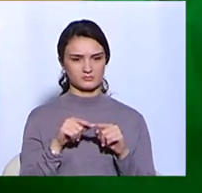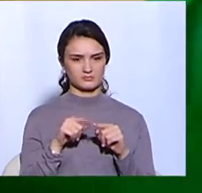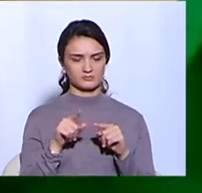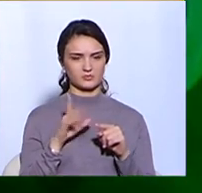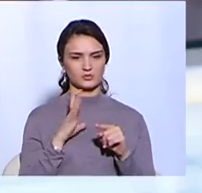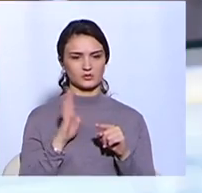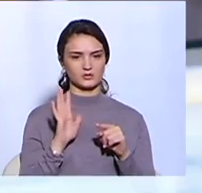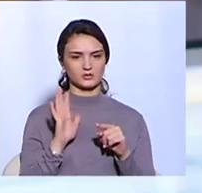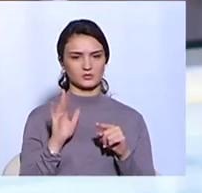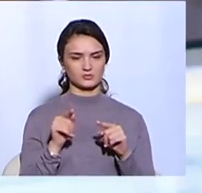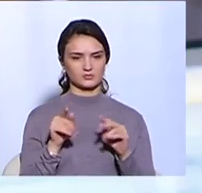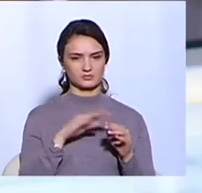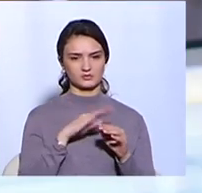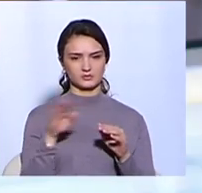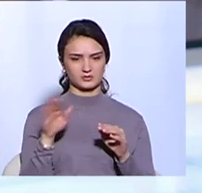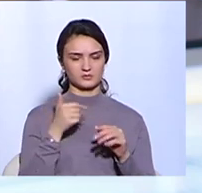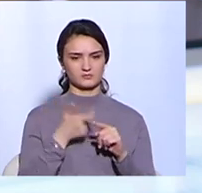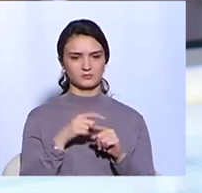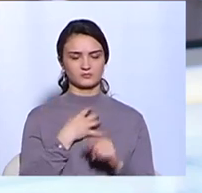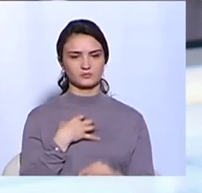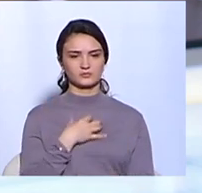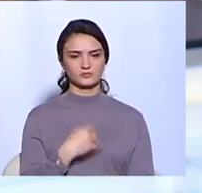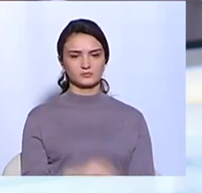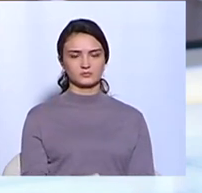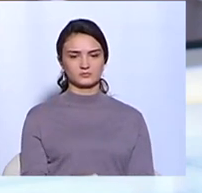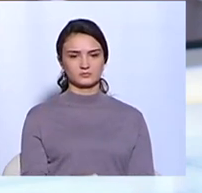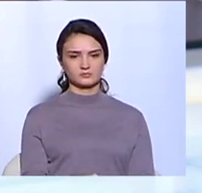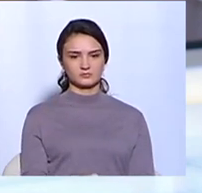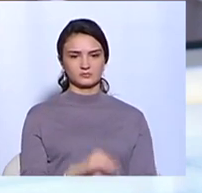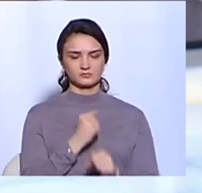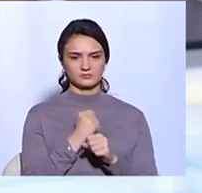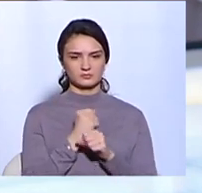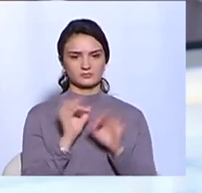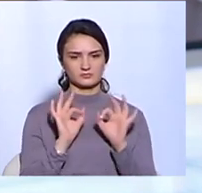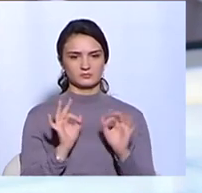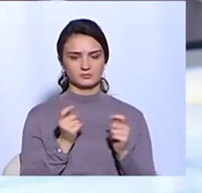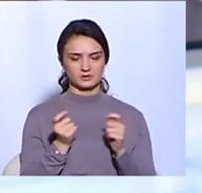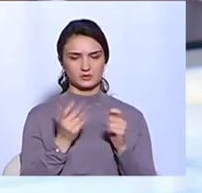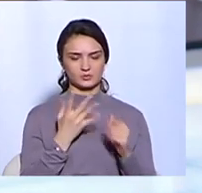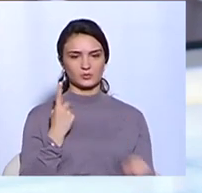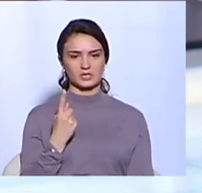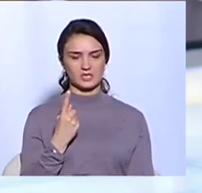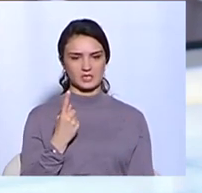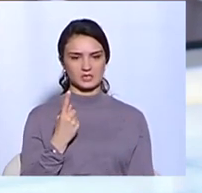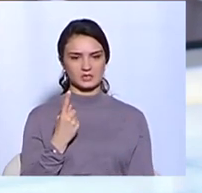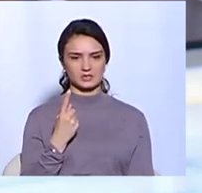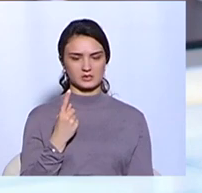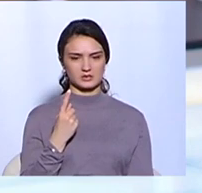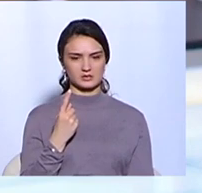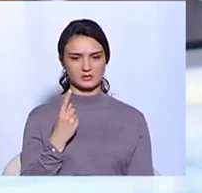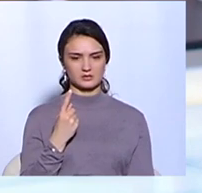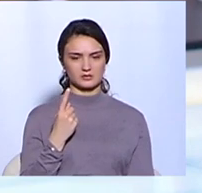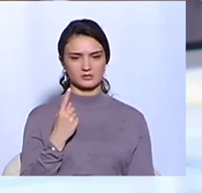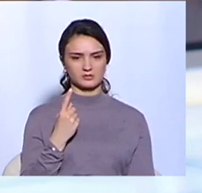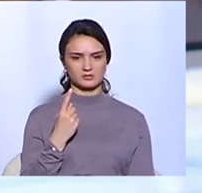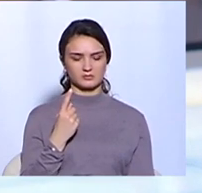იყოს გადასაადგილებელი. ესე ძალიან მნიშვნელოვანია. ვაკეთებთ ფრთხილად, თუ ერთ კიდურზეა საუბარი მაგალითად, ან